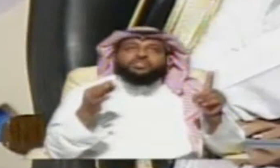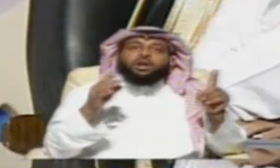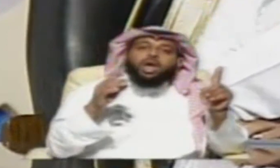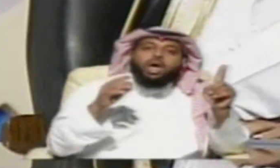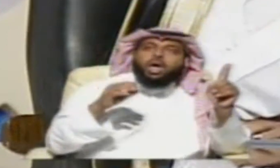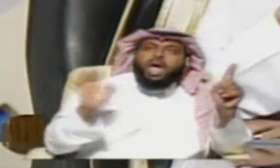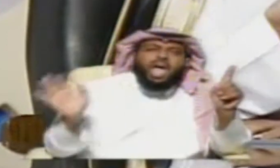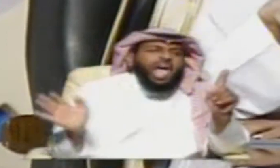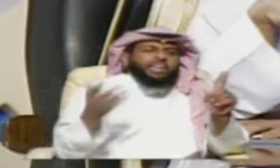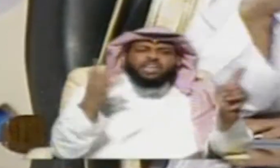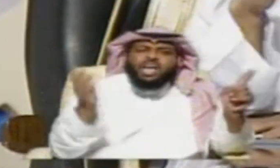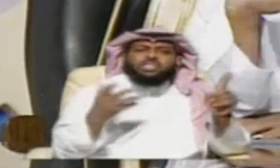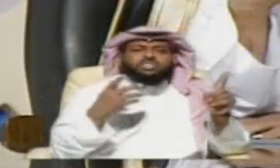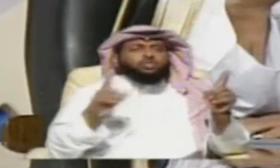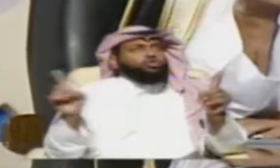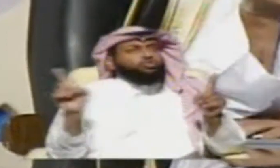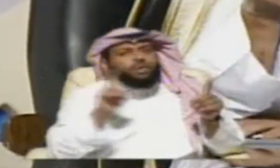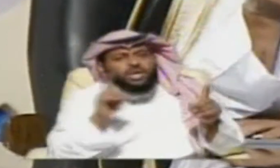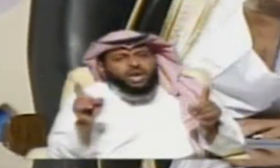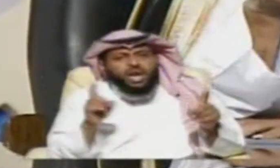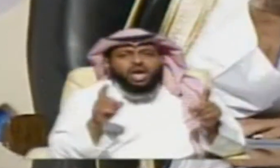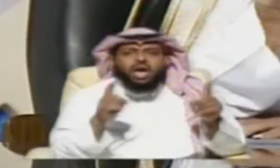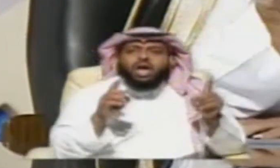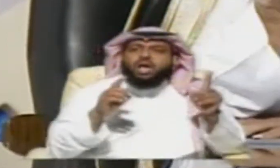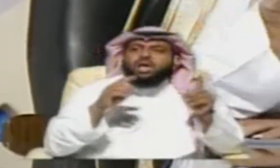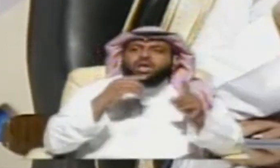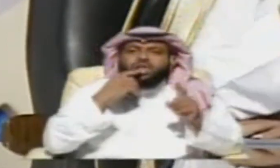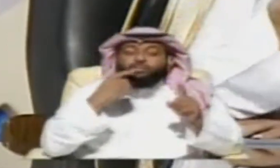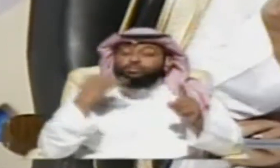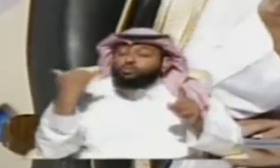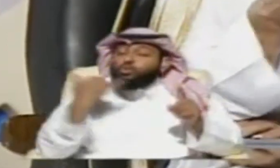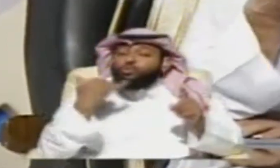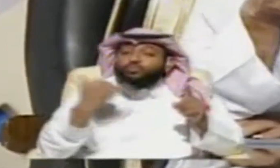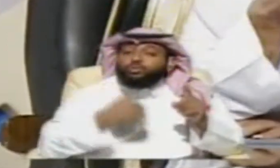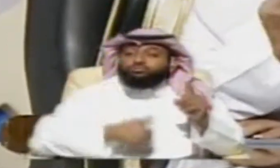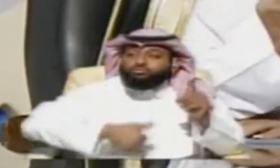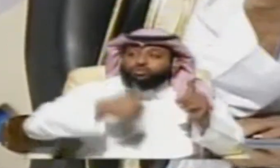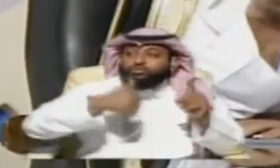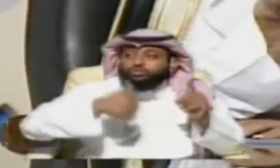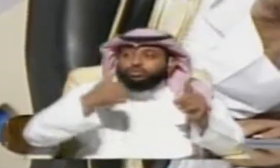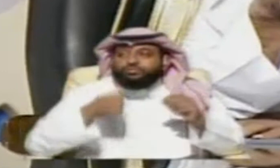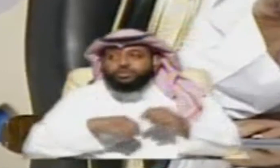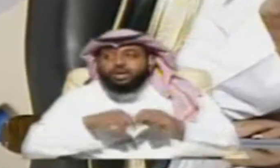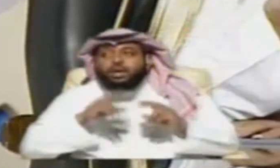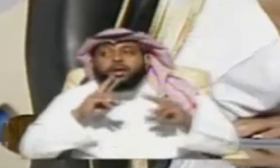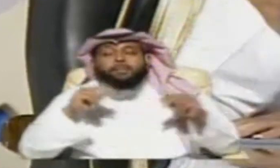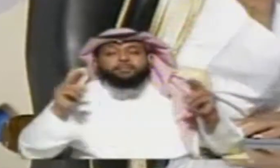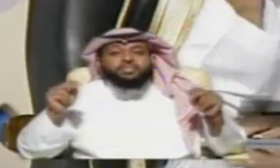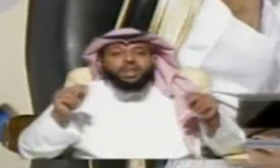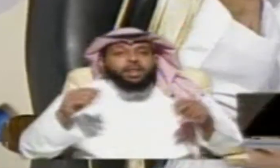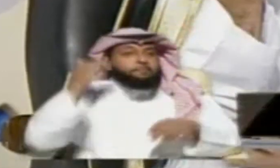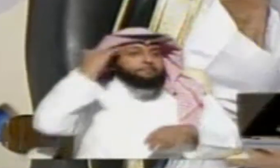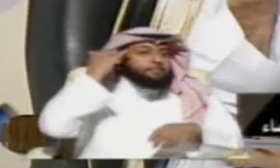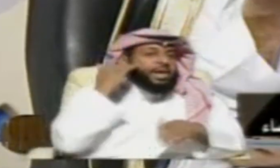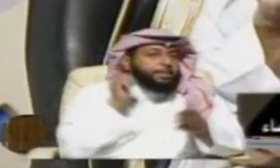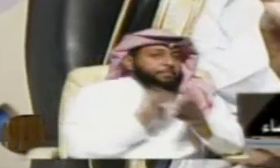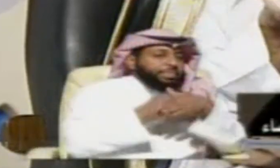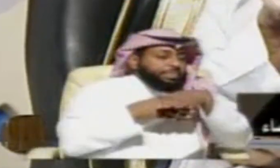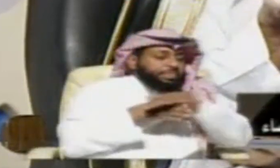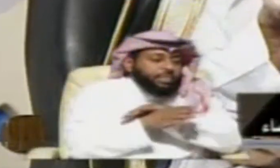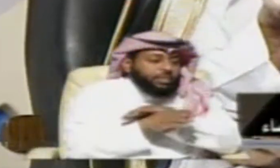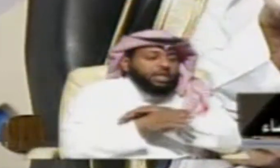يذكر الله تعالى وهو جالس، حتى وهو يعمل مثلا عمل يؤدي عمل المرأة في بيتها وهي ممكن تطبخ، الرجل مثلا